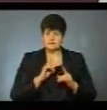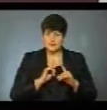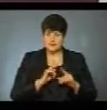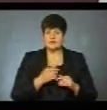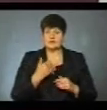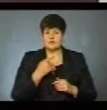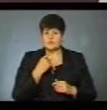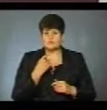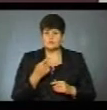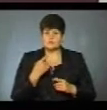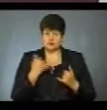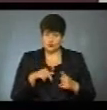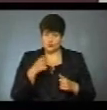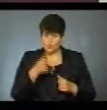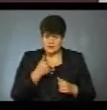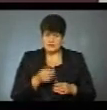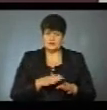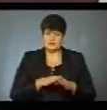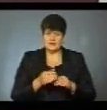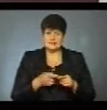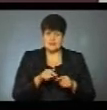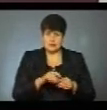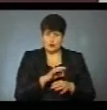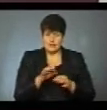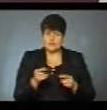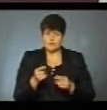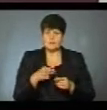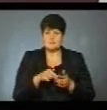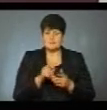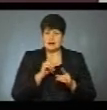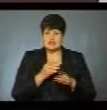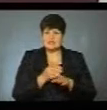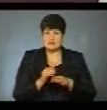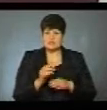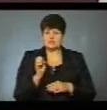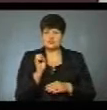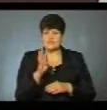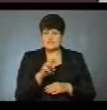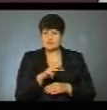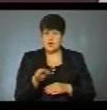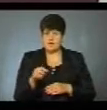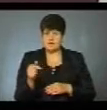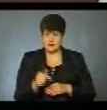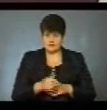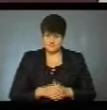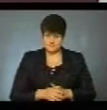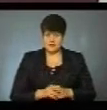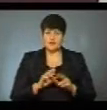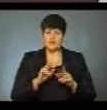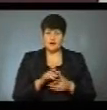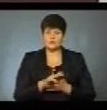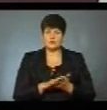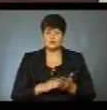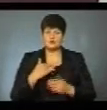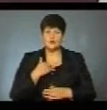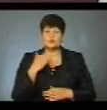її словами, цьогоріч на реалізацію цих проєктів Тернопільська міська рада виділила із бюджету 14 мільйонів гривень. Як триває